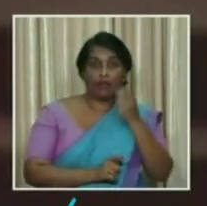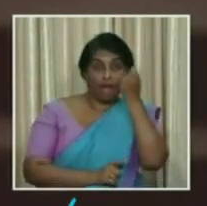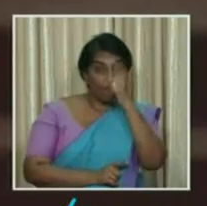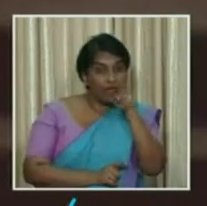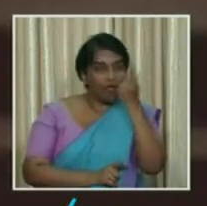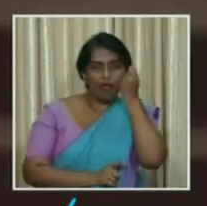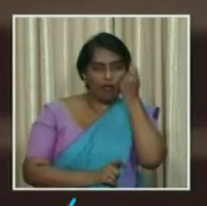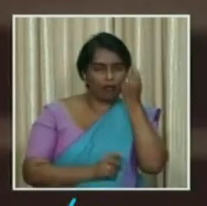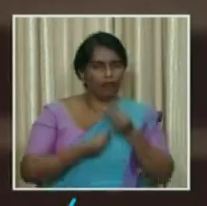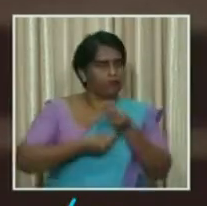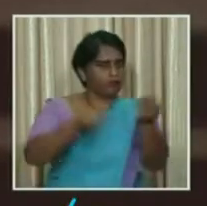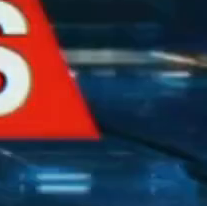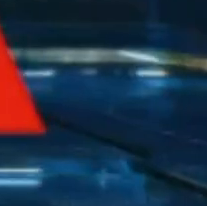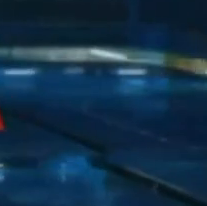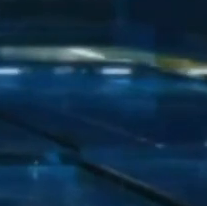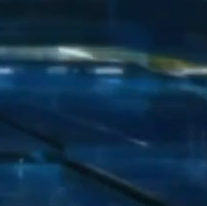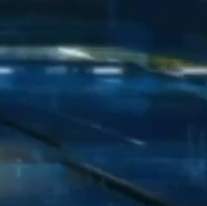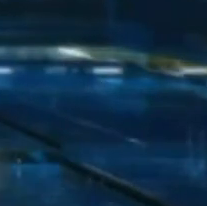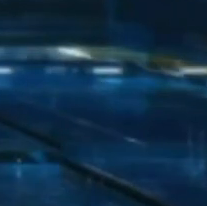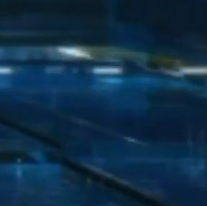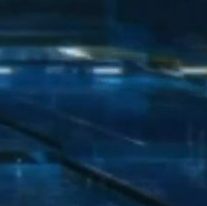මතවාදයක් ගොඩනගන්න දෙන්න එපා කතානායකතුමනි.